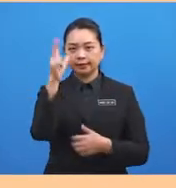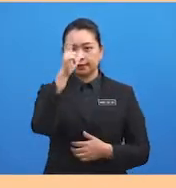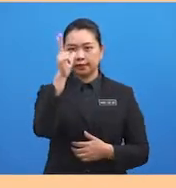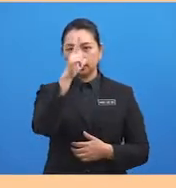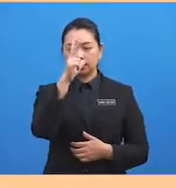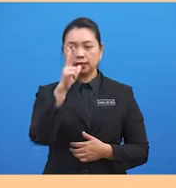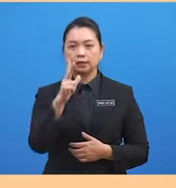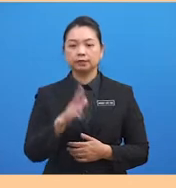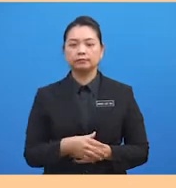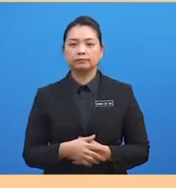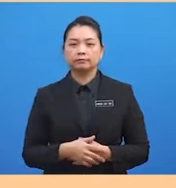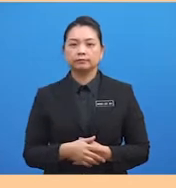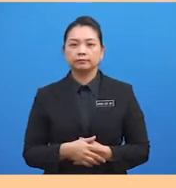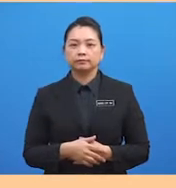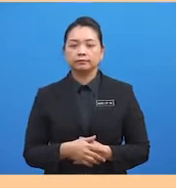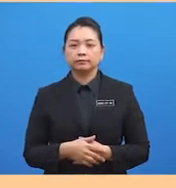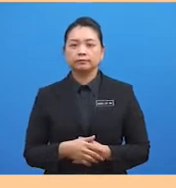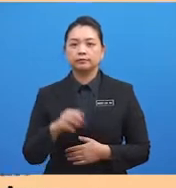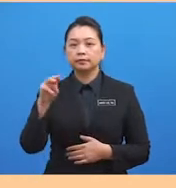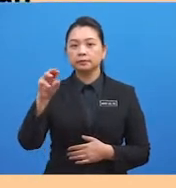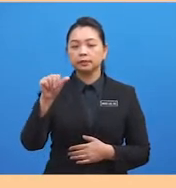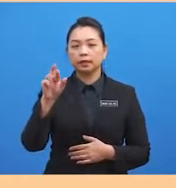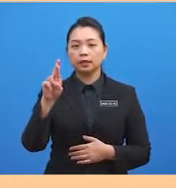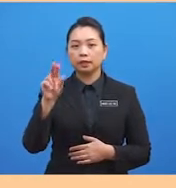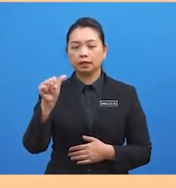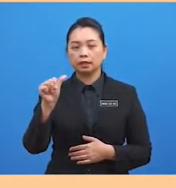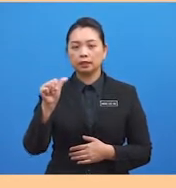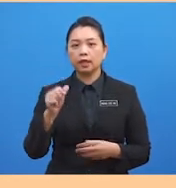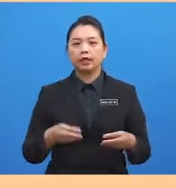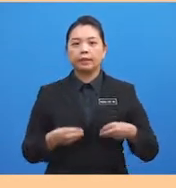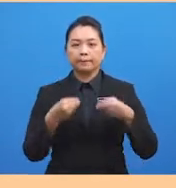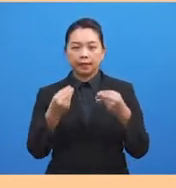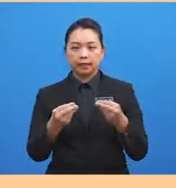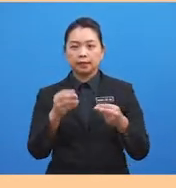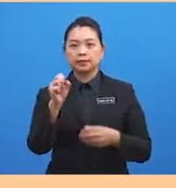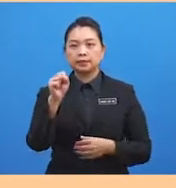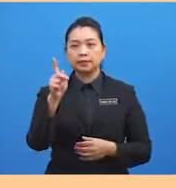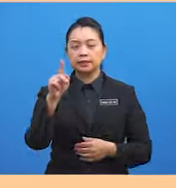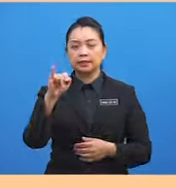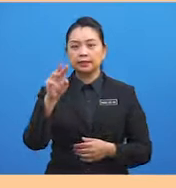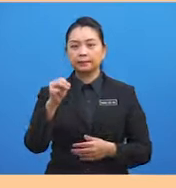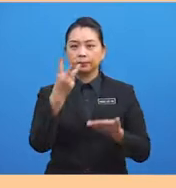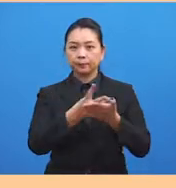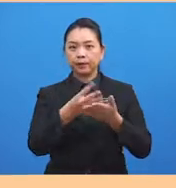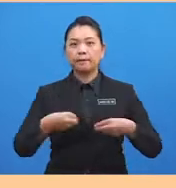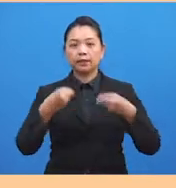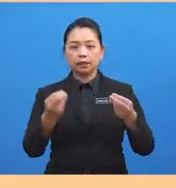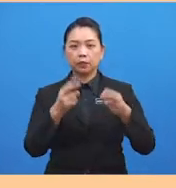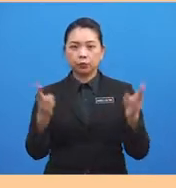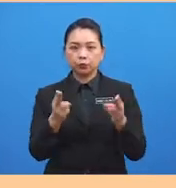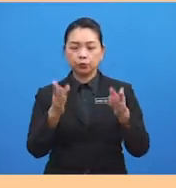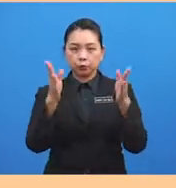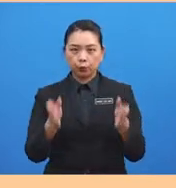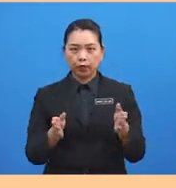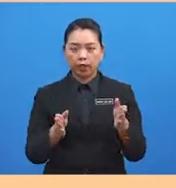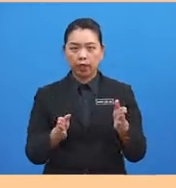Amanah Rakyat atau dikenali sebagai MARA menyediakan skim pembiayaan bagi